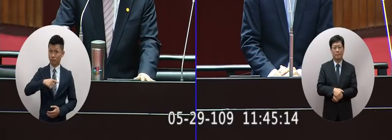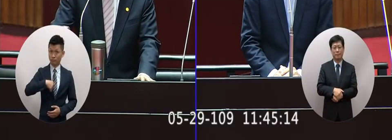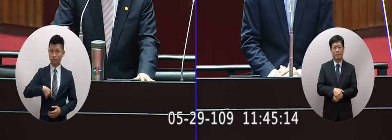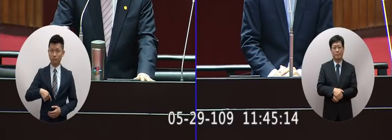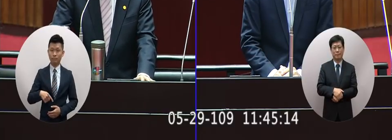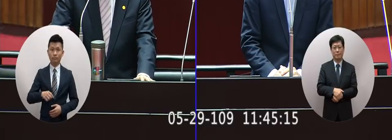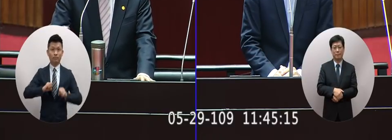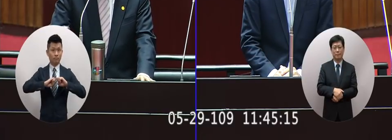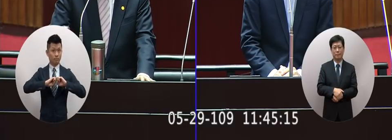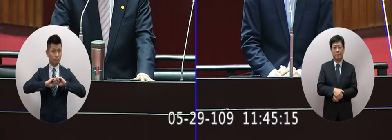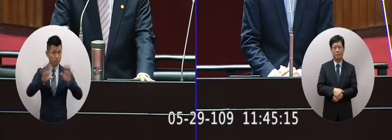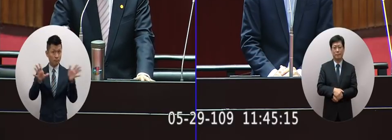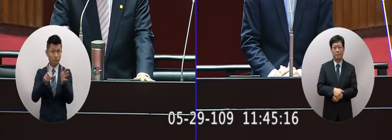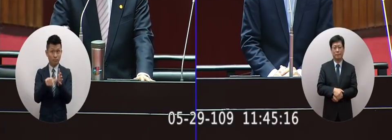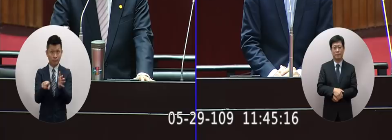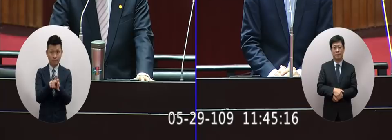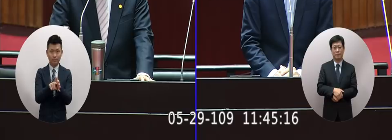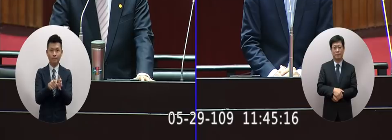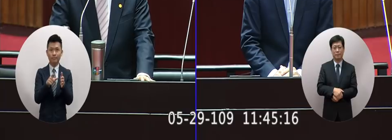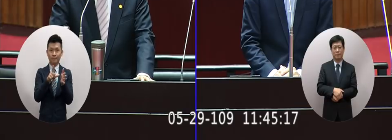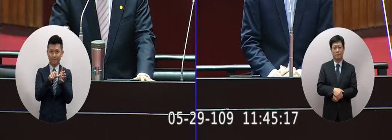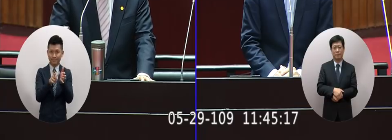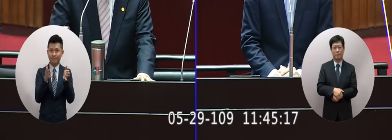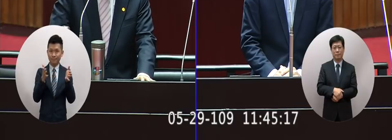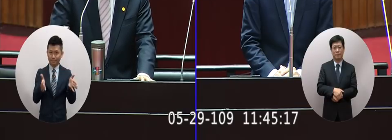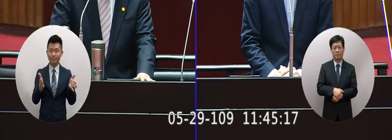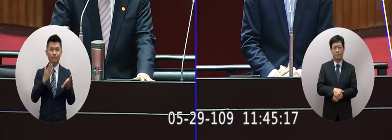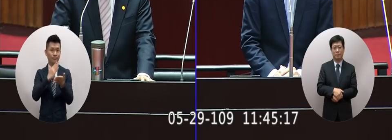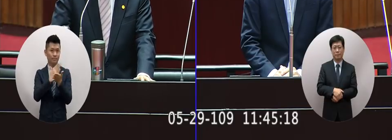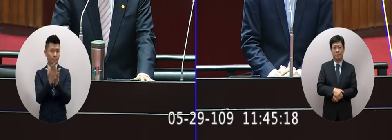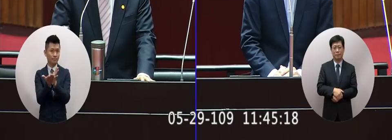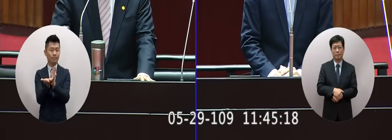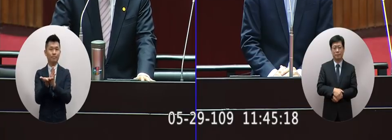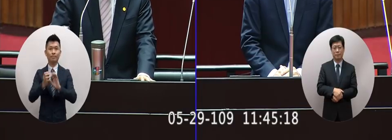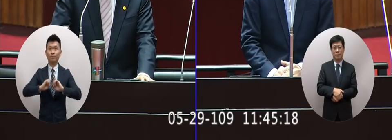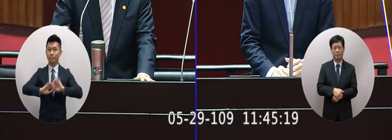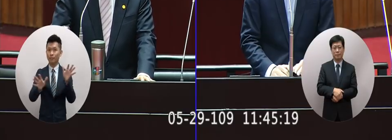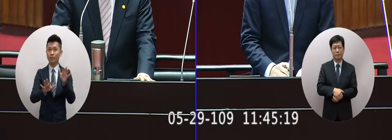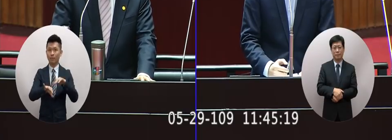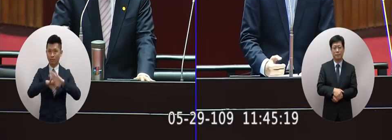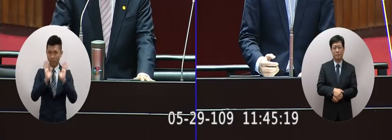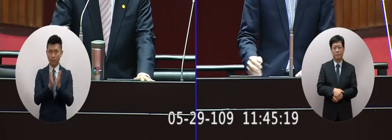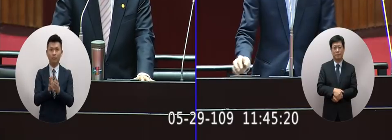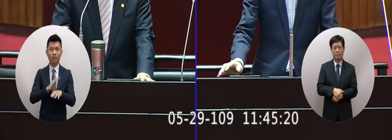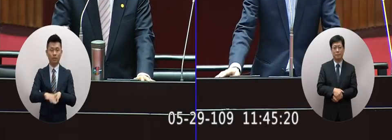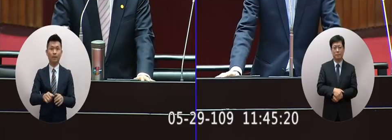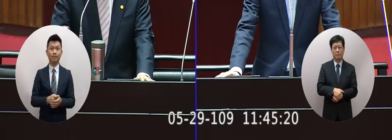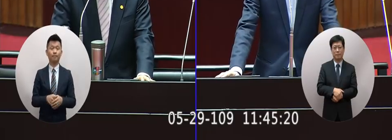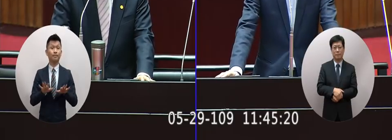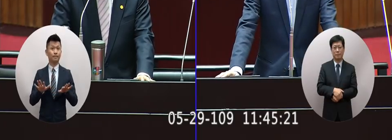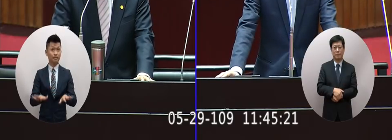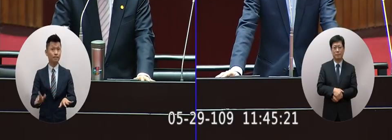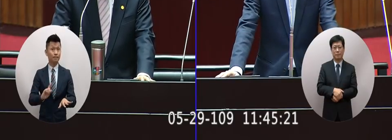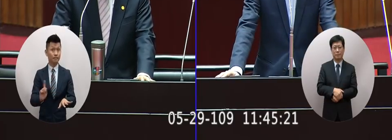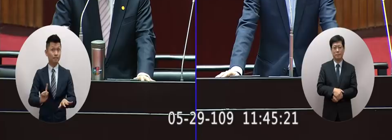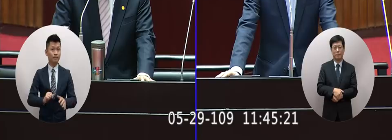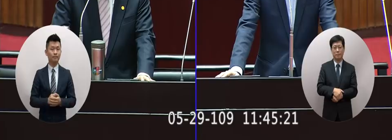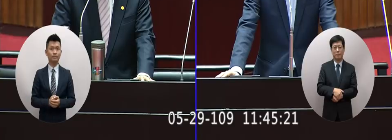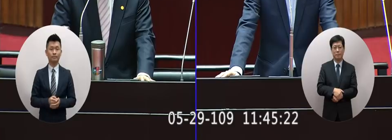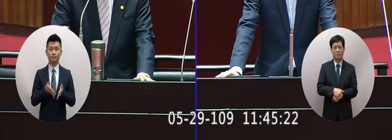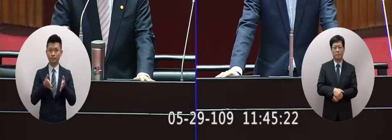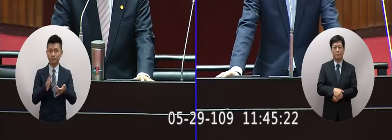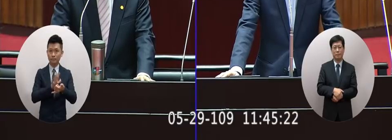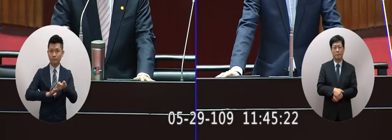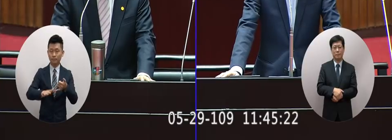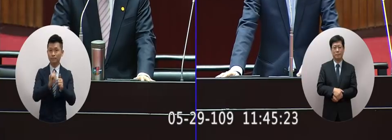在公布的时候，就期程等都会一并公布。那因为现在我们对全